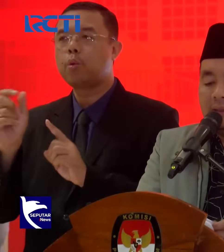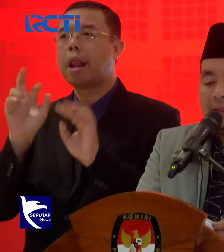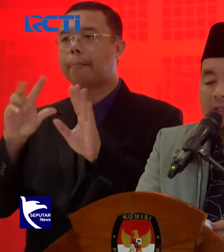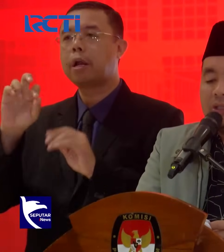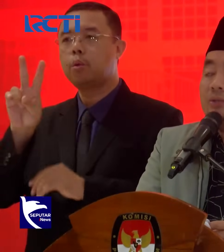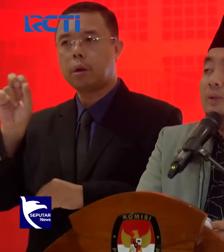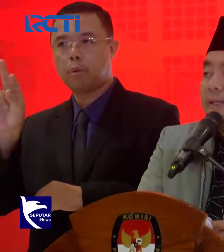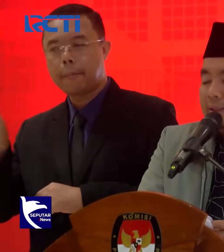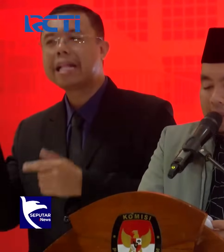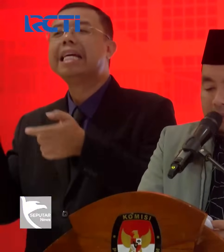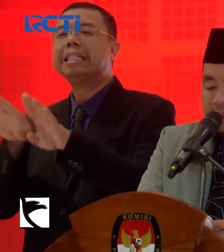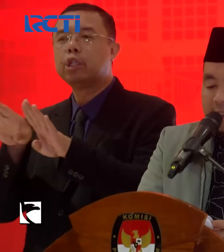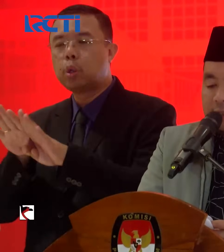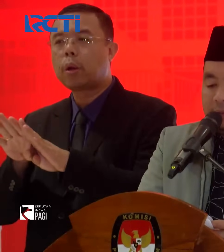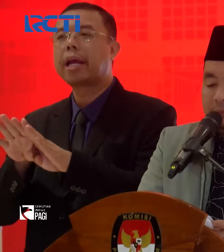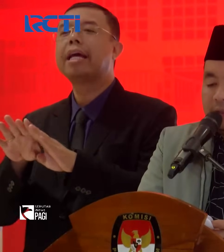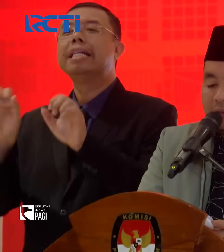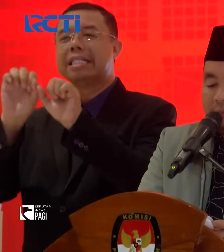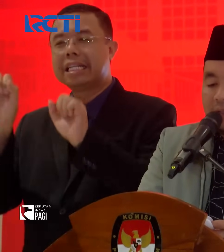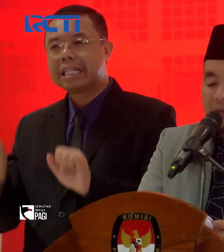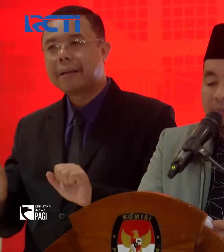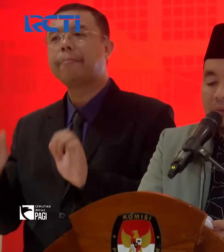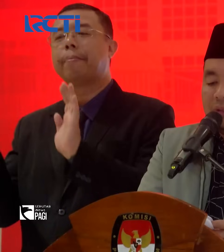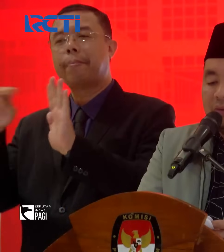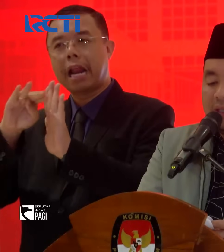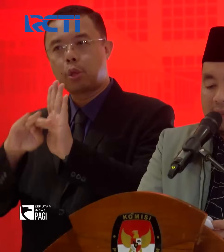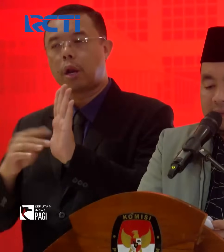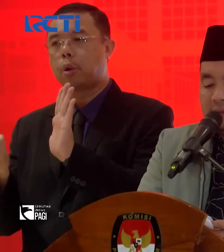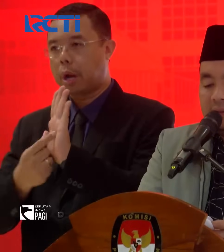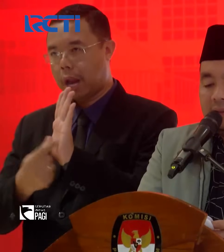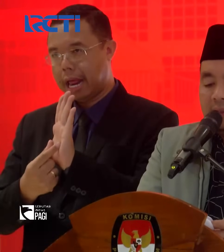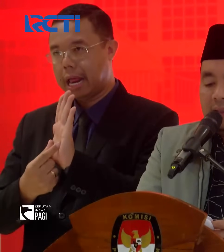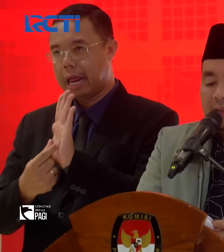2024 sesuai dengan mekanisme pembentukan peraturan perundang-undangan.